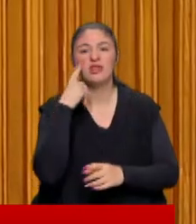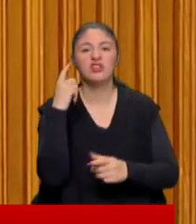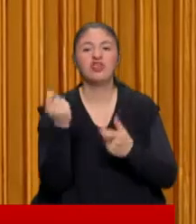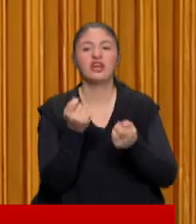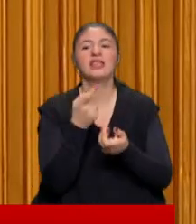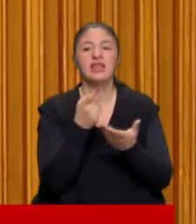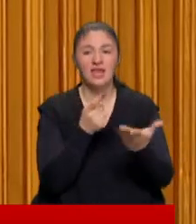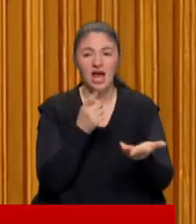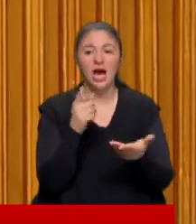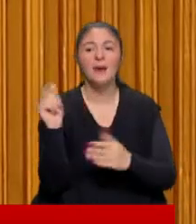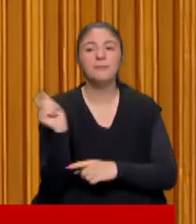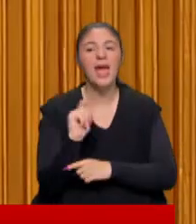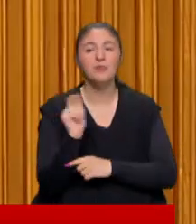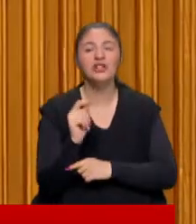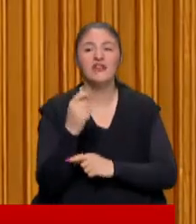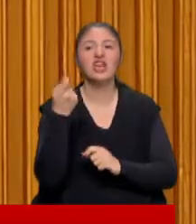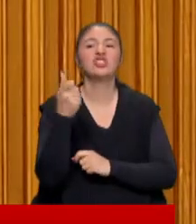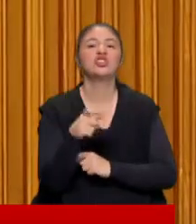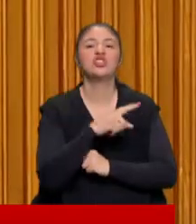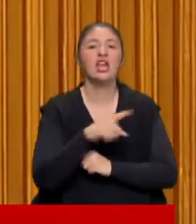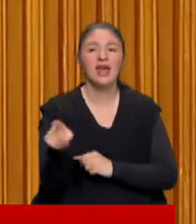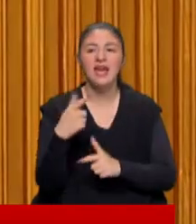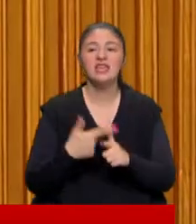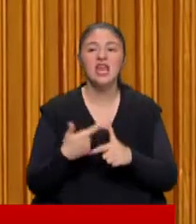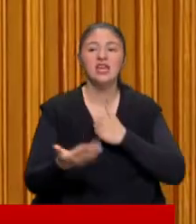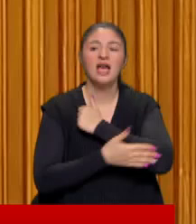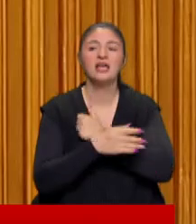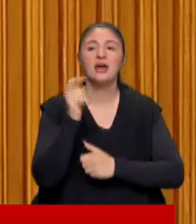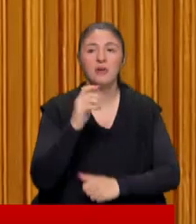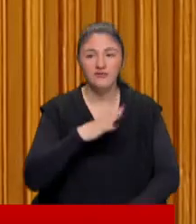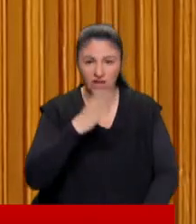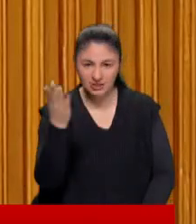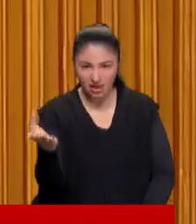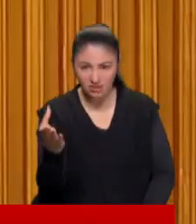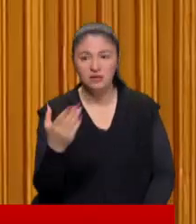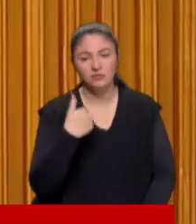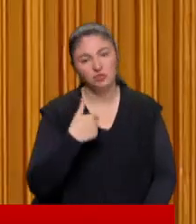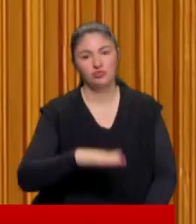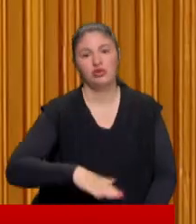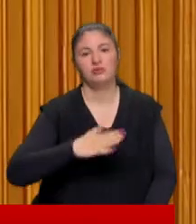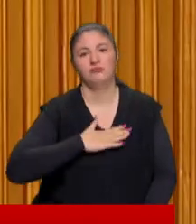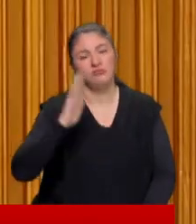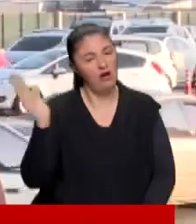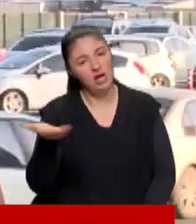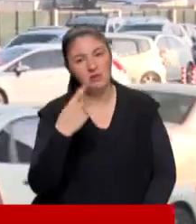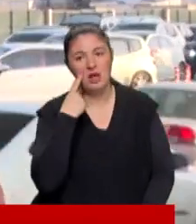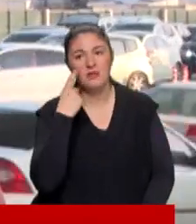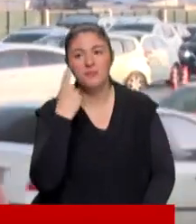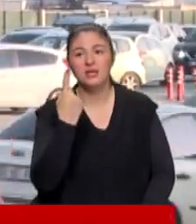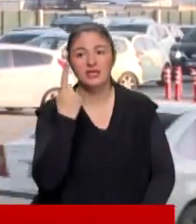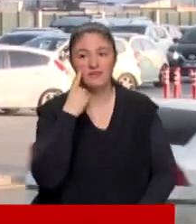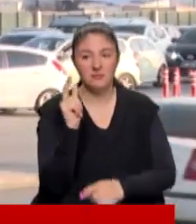kurumunda çalışan memurlara ve işçilere kira yardımı yapmaya varsan biz buradayız. Hadi meydan. Bir